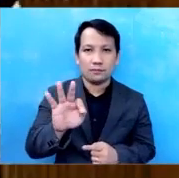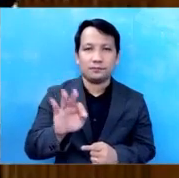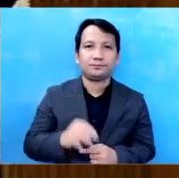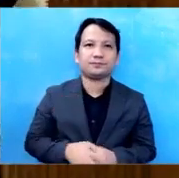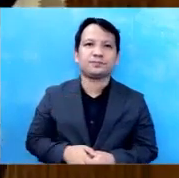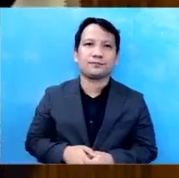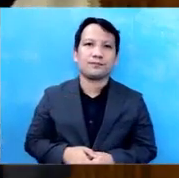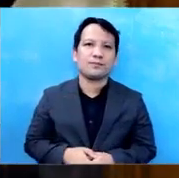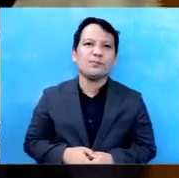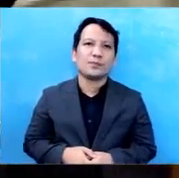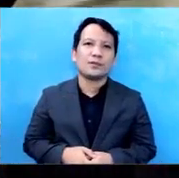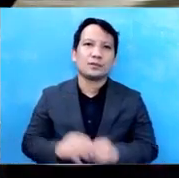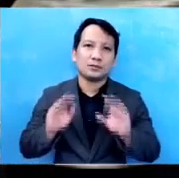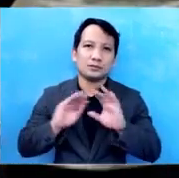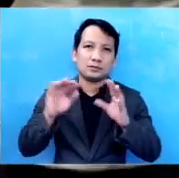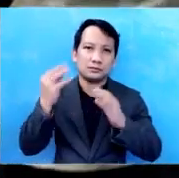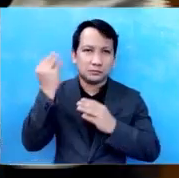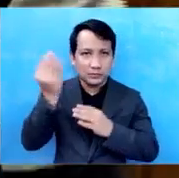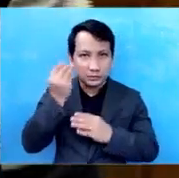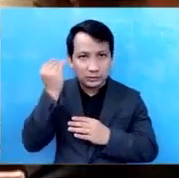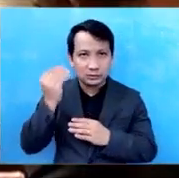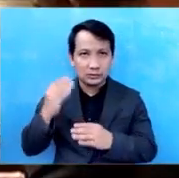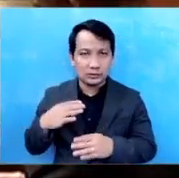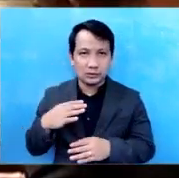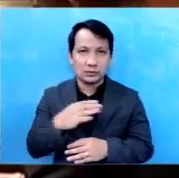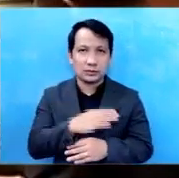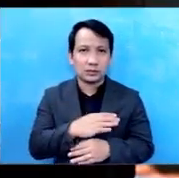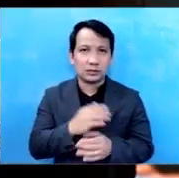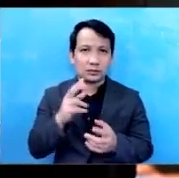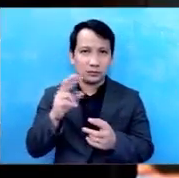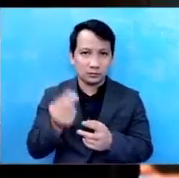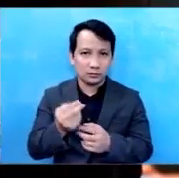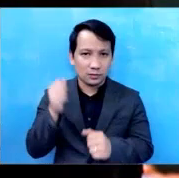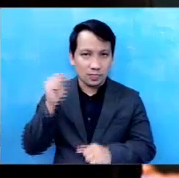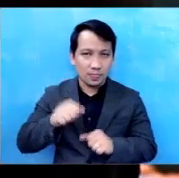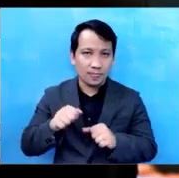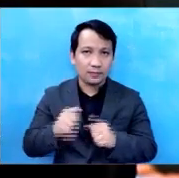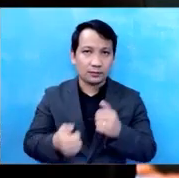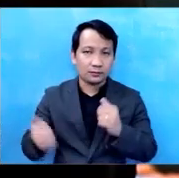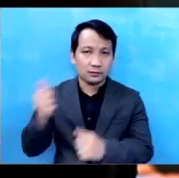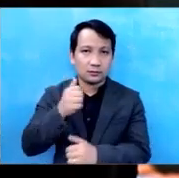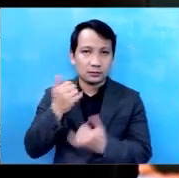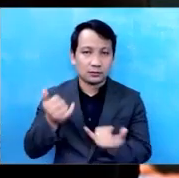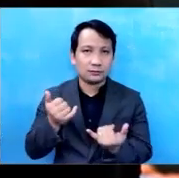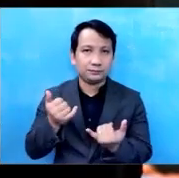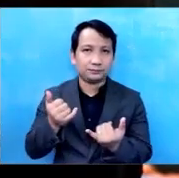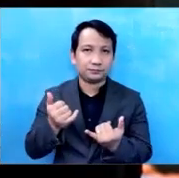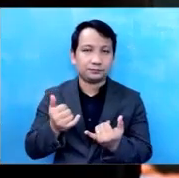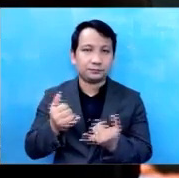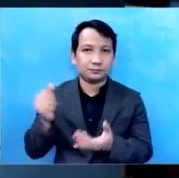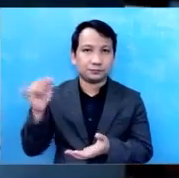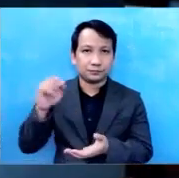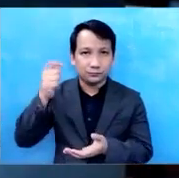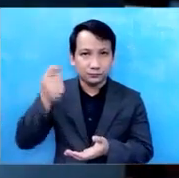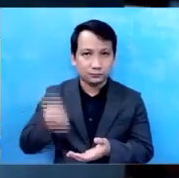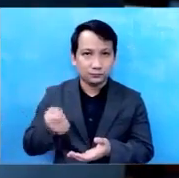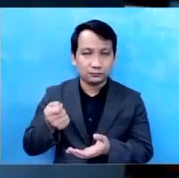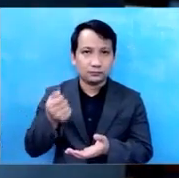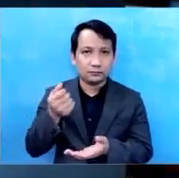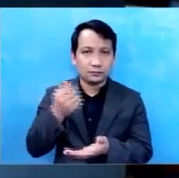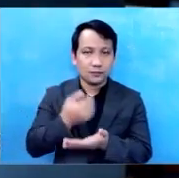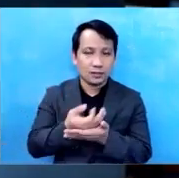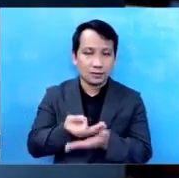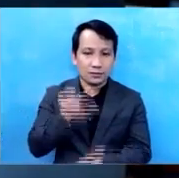ay pagnilayang mabuti ng mga mambabatas kung kailangan ba talaga ng bansa ngayon ang isang investment fund. Sa huling